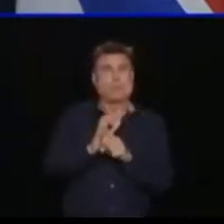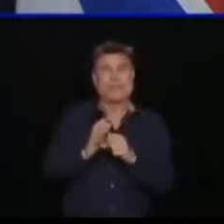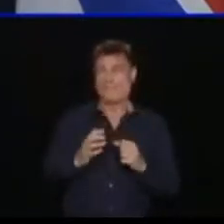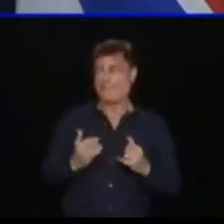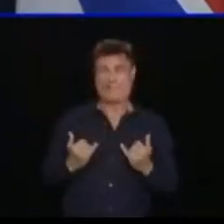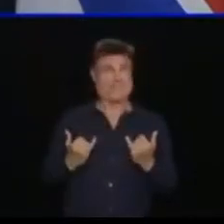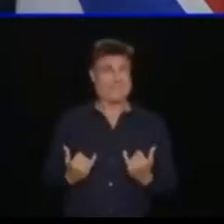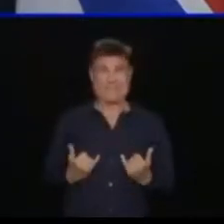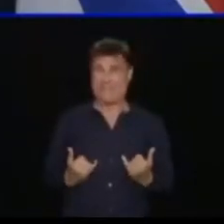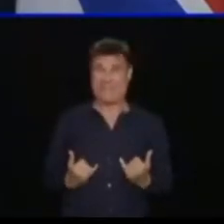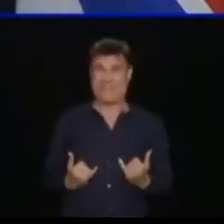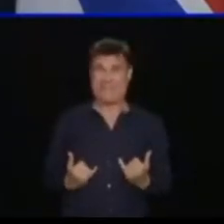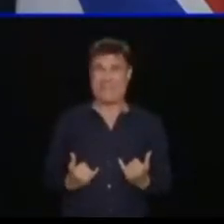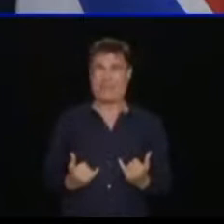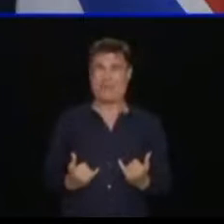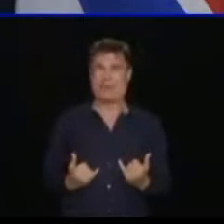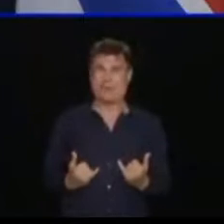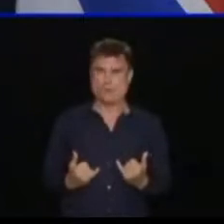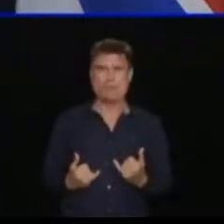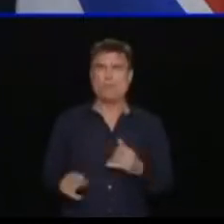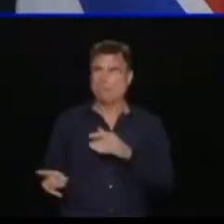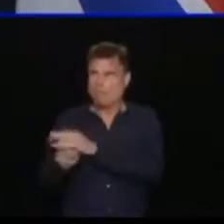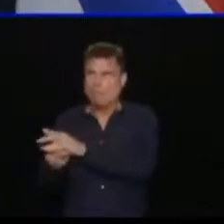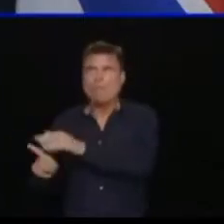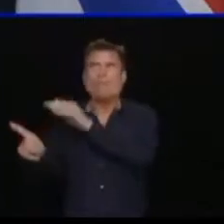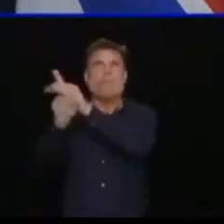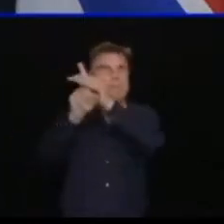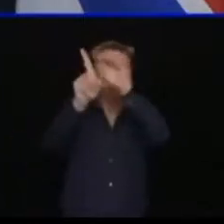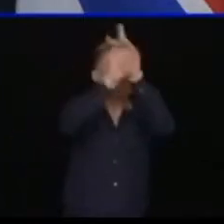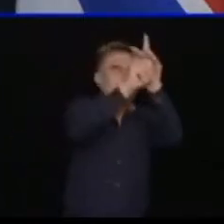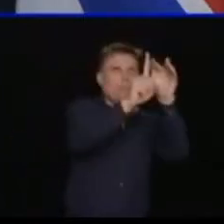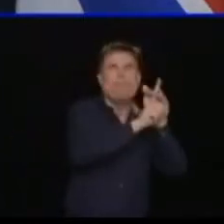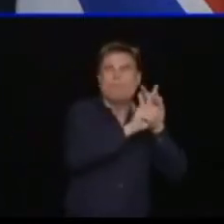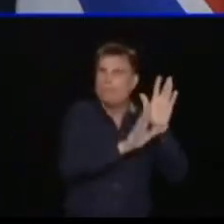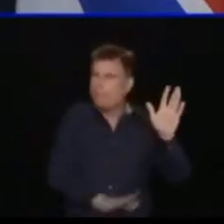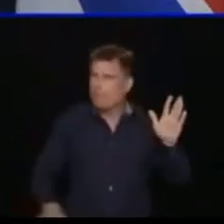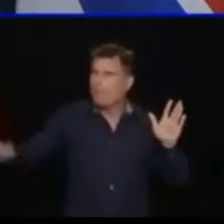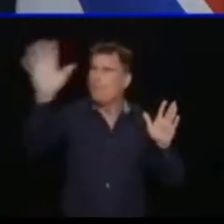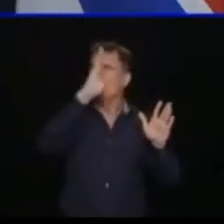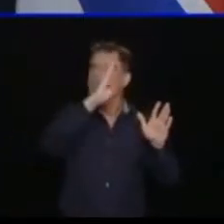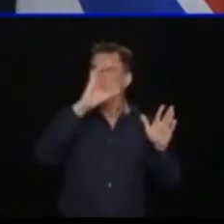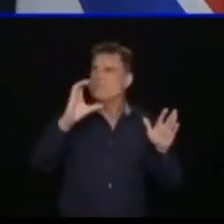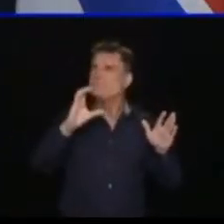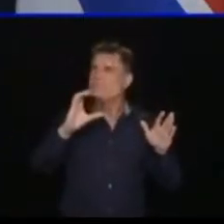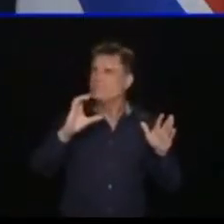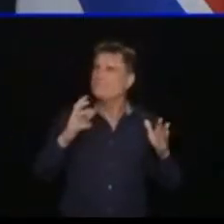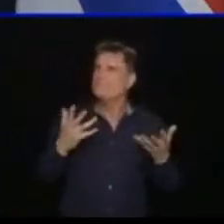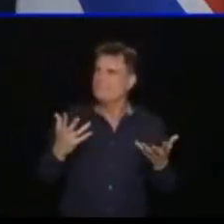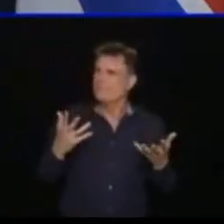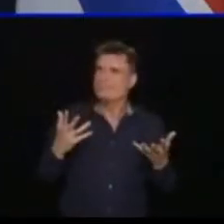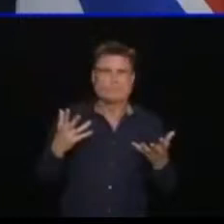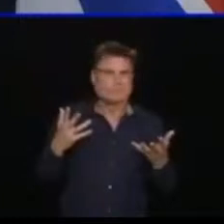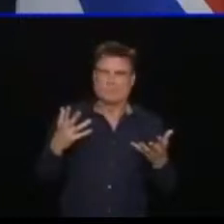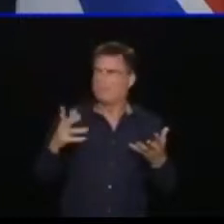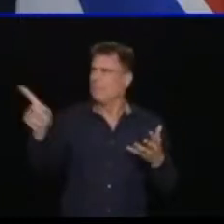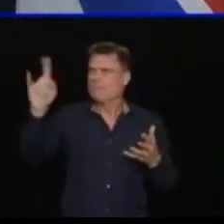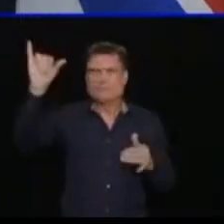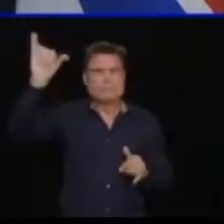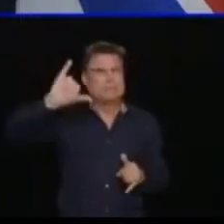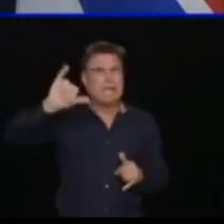down. 102 cases. 所以他说，过去3天里面102例。 Terms 34 cases a day. 那么相